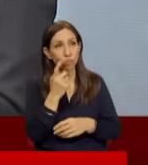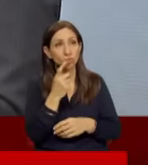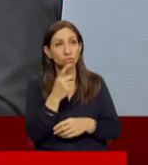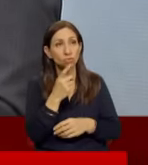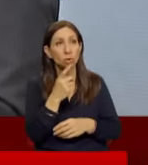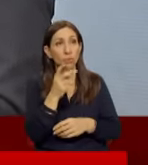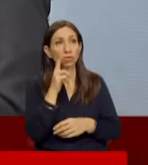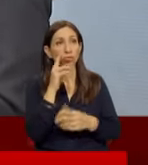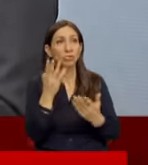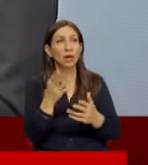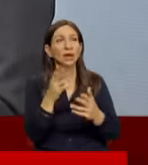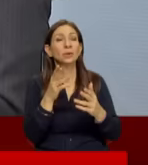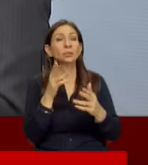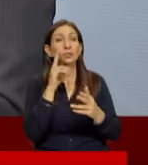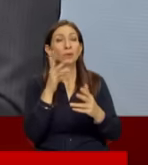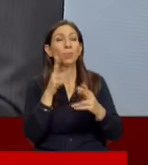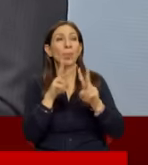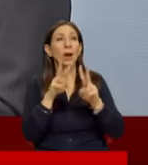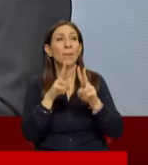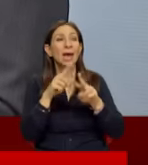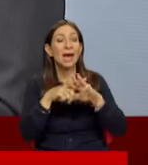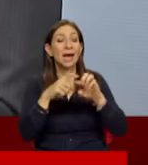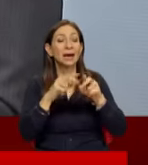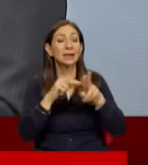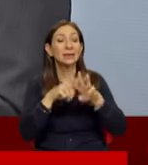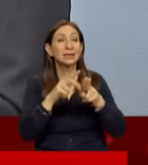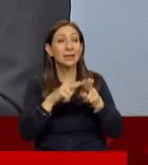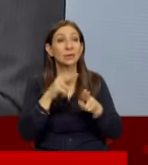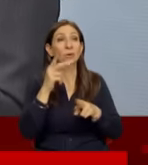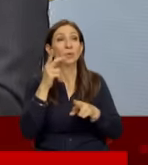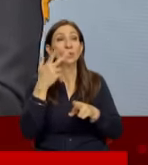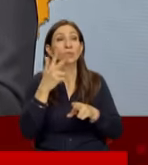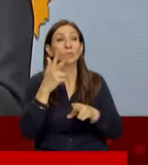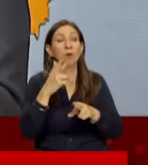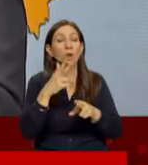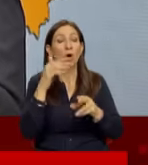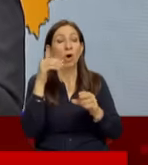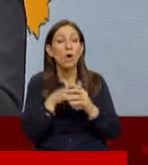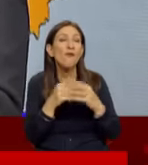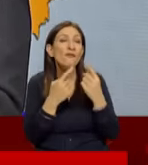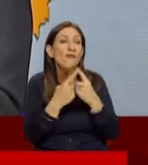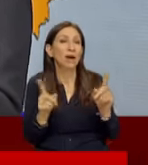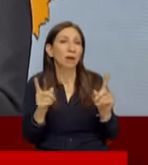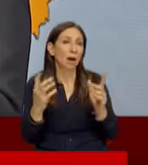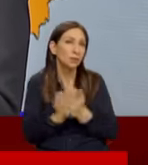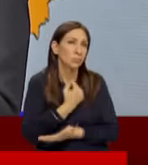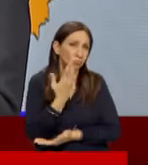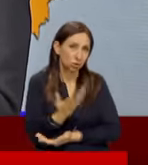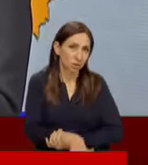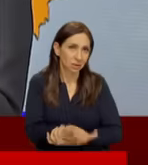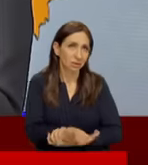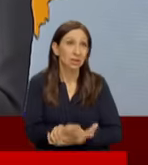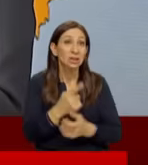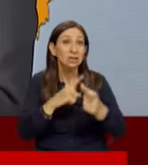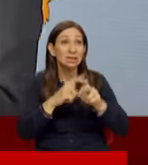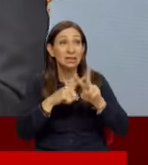Erkek'i. Ama sonuçta Çanakkale'de Muharrem Erkek yaklaşık 3000 oy diyebiliriz. 3000 oyla ipi göğüslemiş durumda. Çan